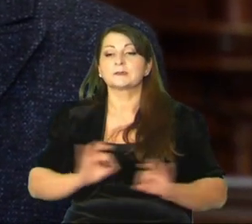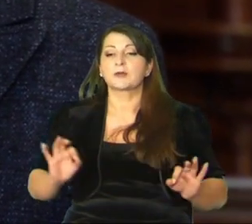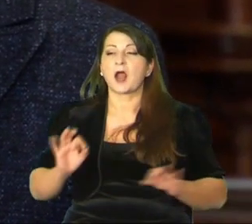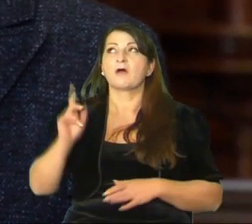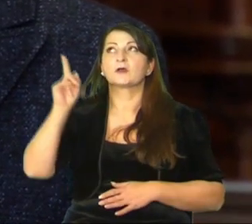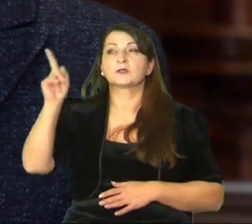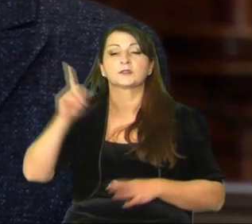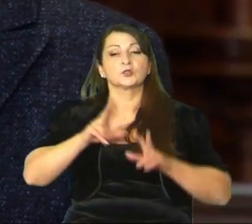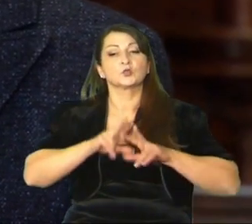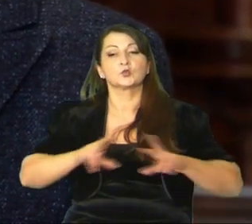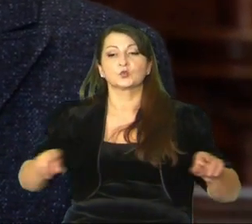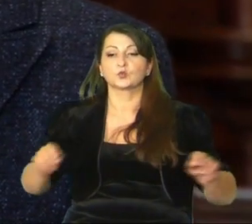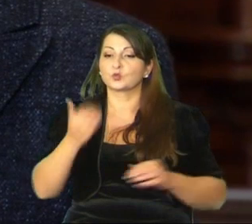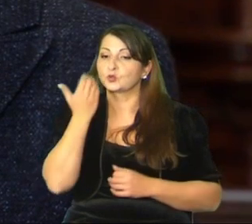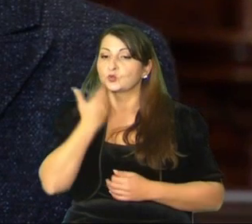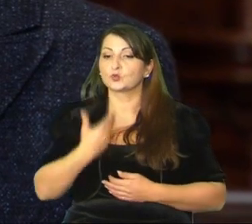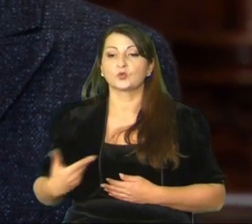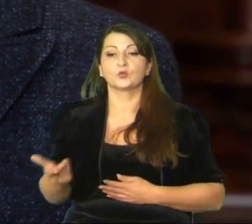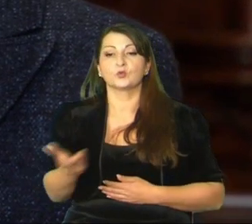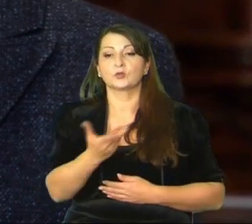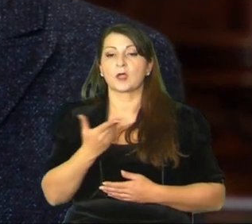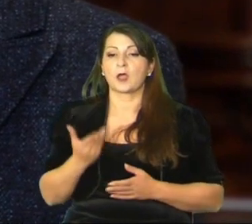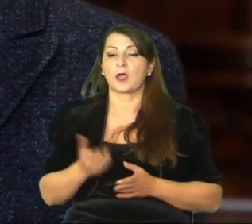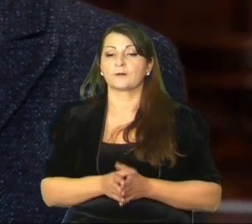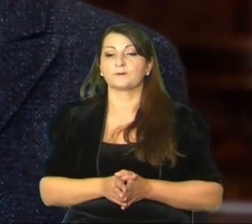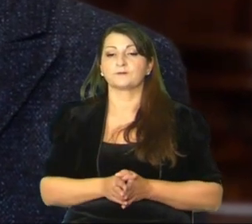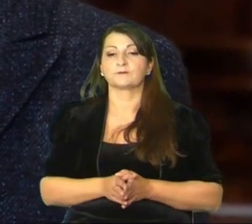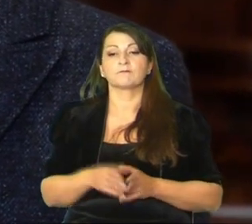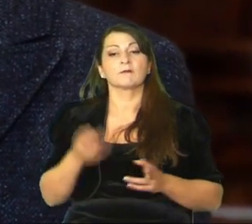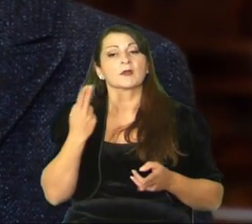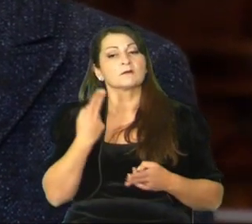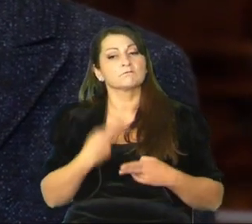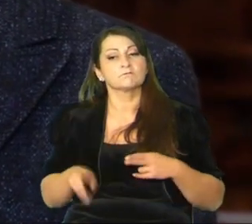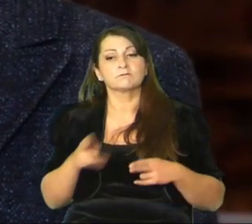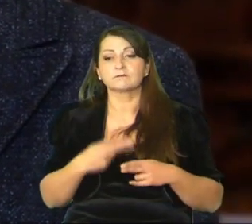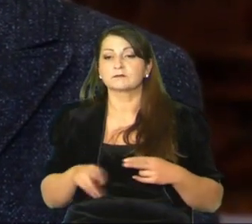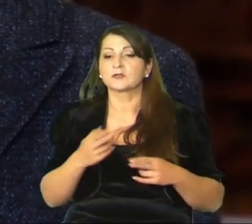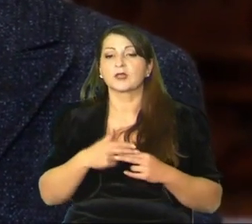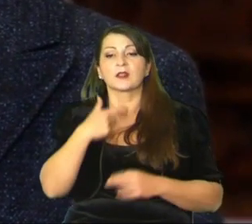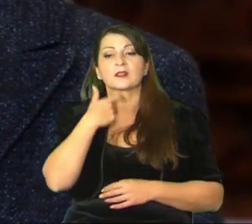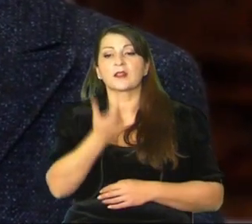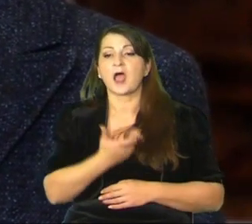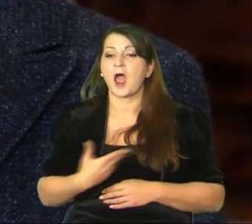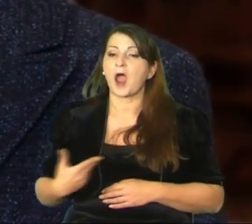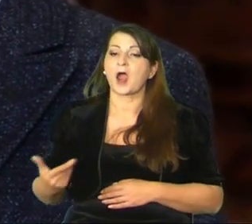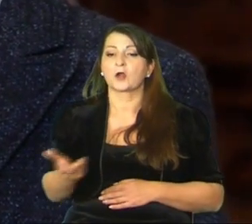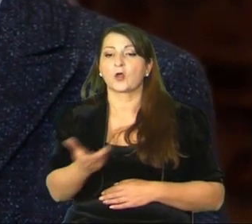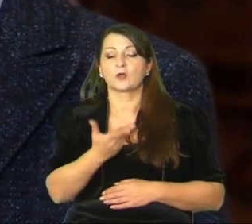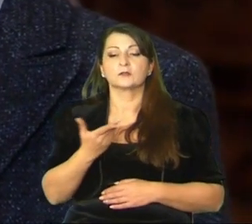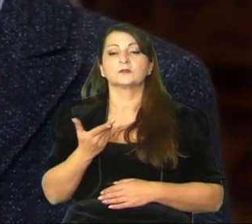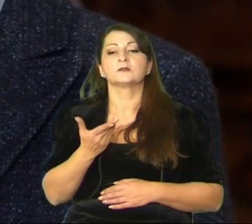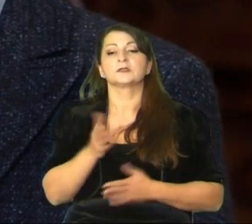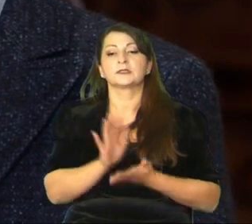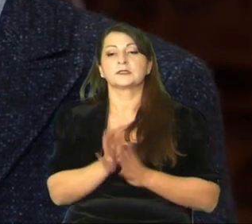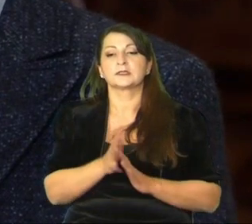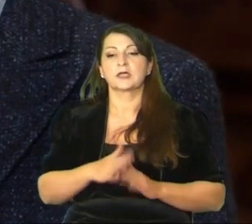súdiš ľudí a spravuješ národy na